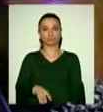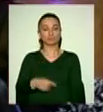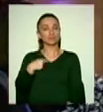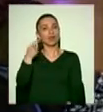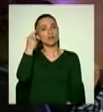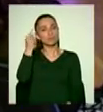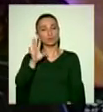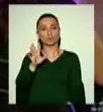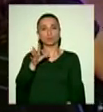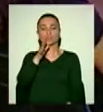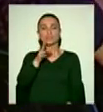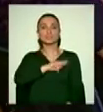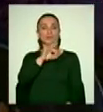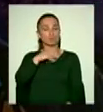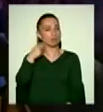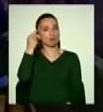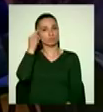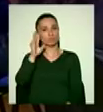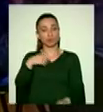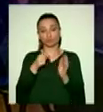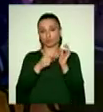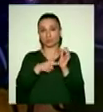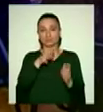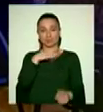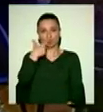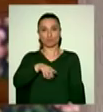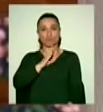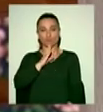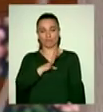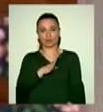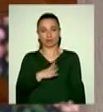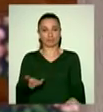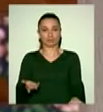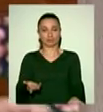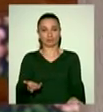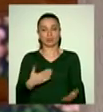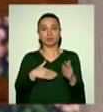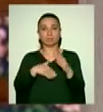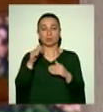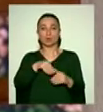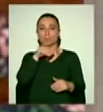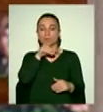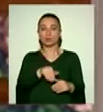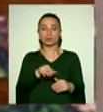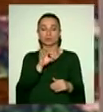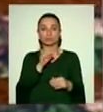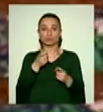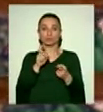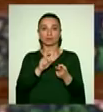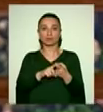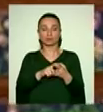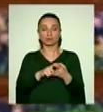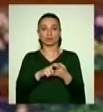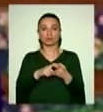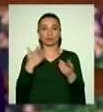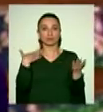არ ვფიქრობდი მაგ დროს სიყვარულზე, იმიტომ რომ 17 წლის გოგო ვიხავი და პროფესიონალური